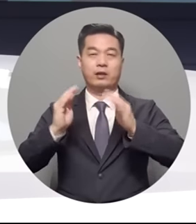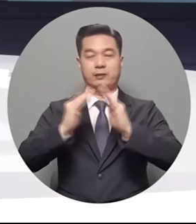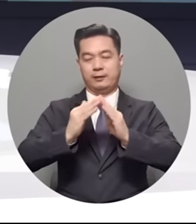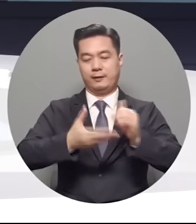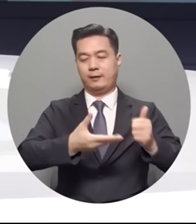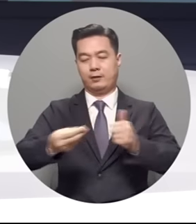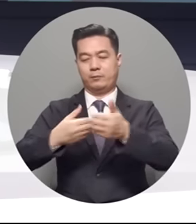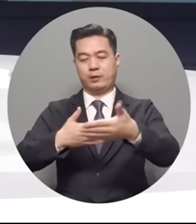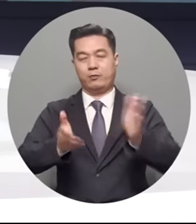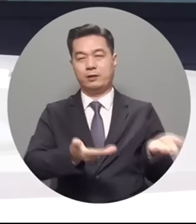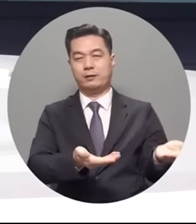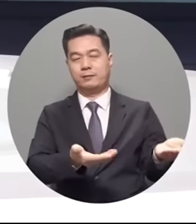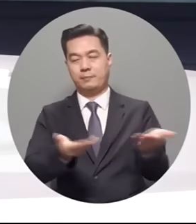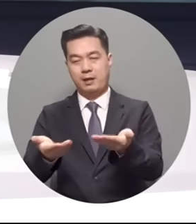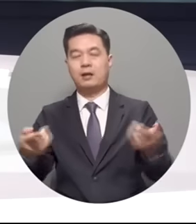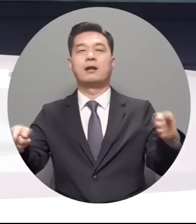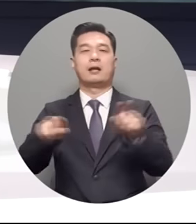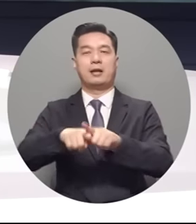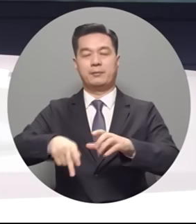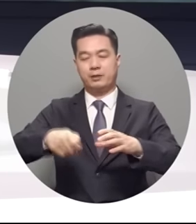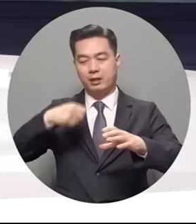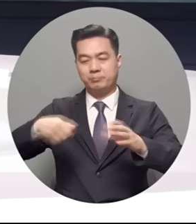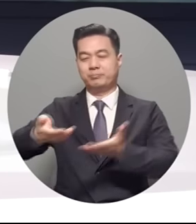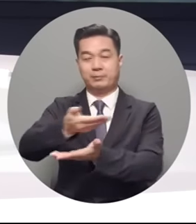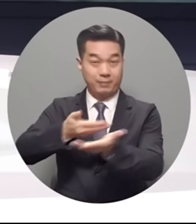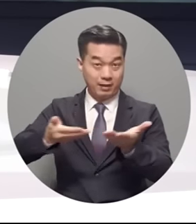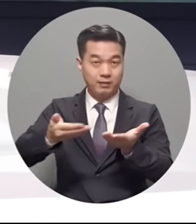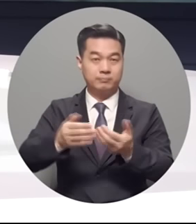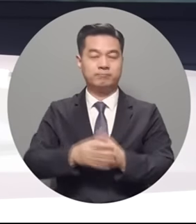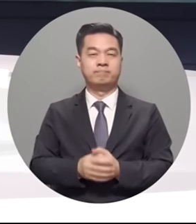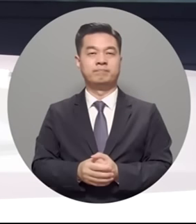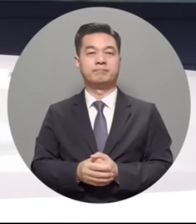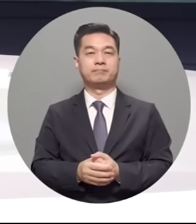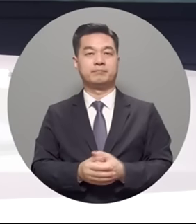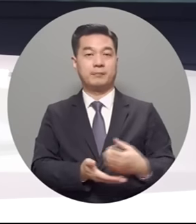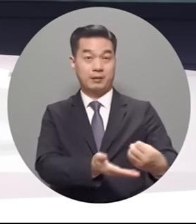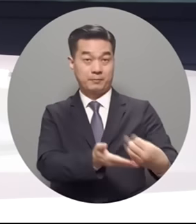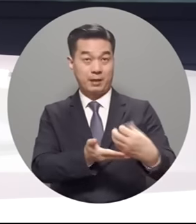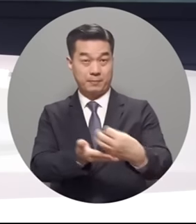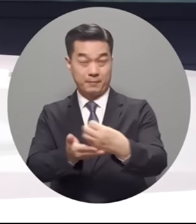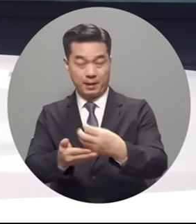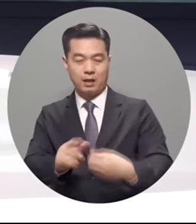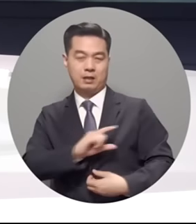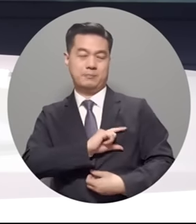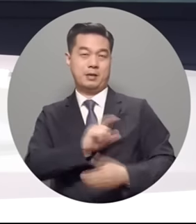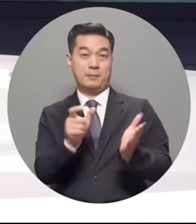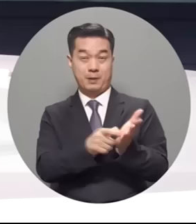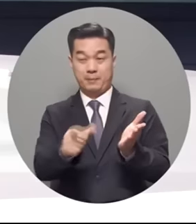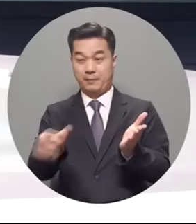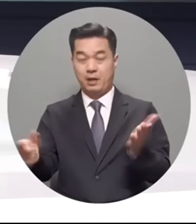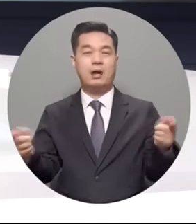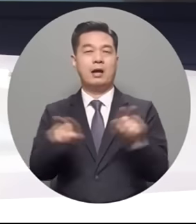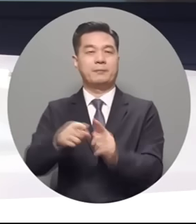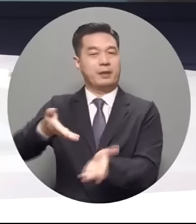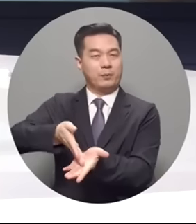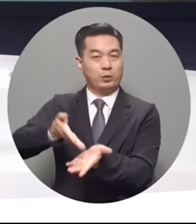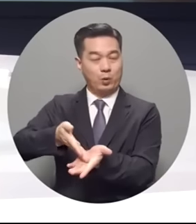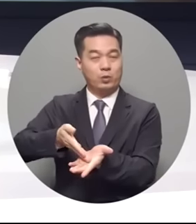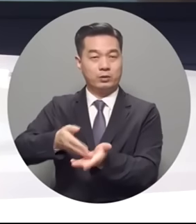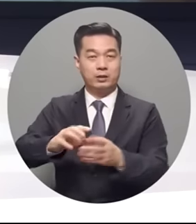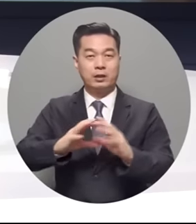오찬을 함께했습니다. 대통령실은 이후 발언자들의 실명까지 공개한 보도자료를 통해 윤 대통령이